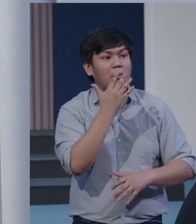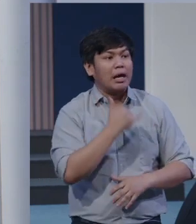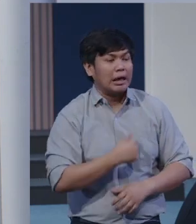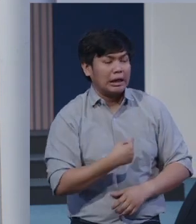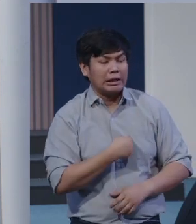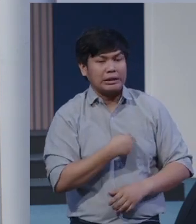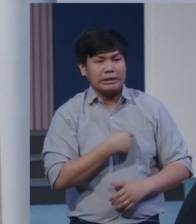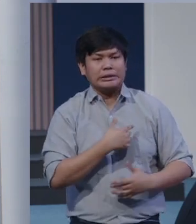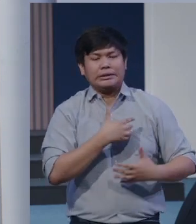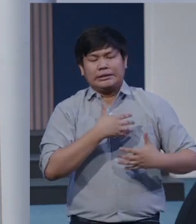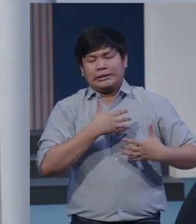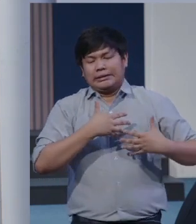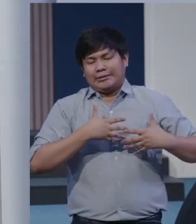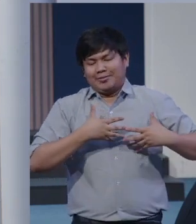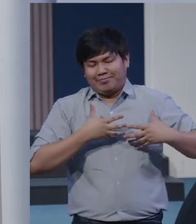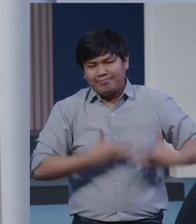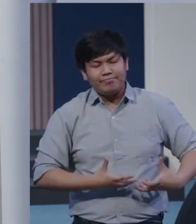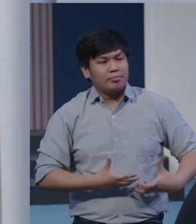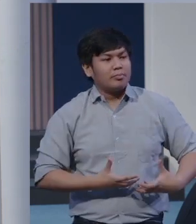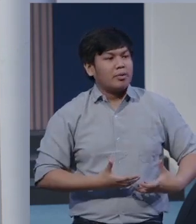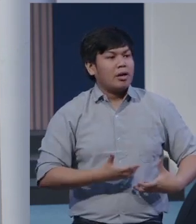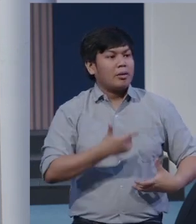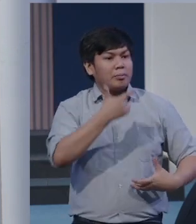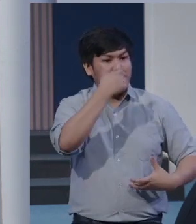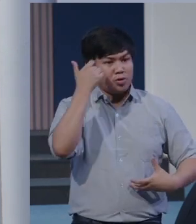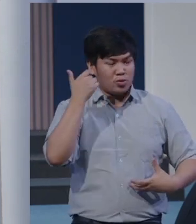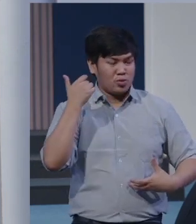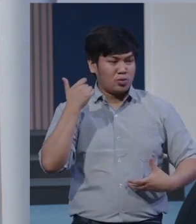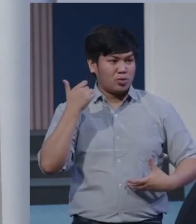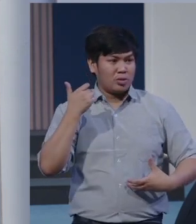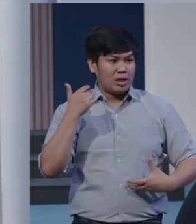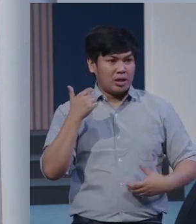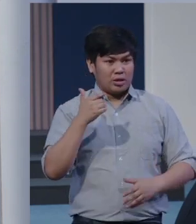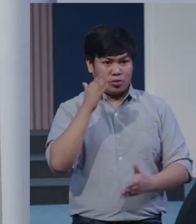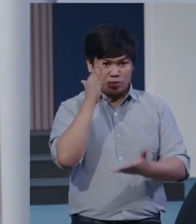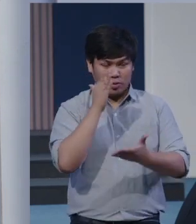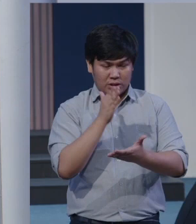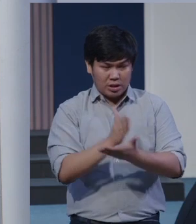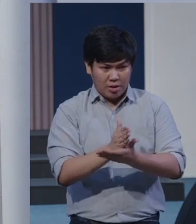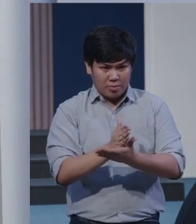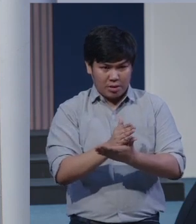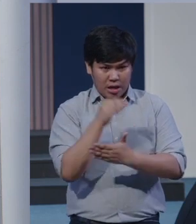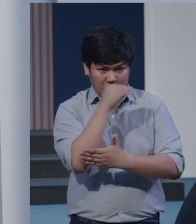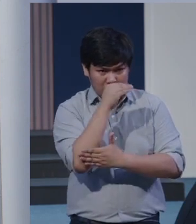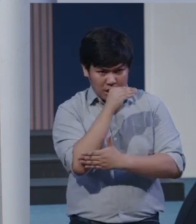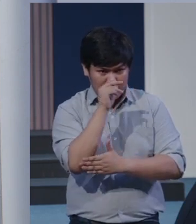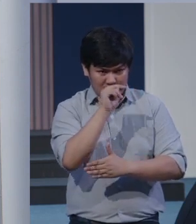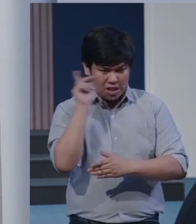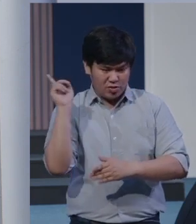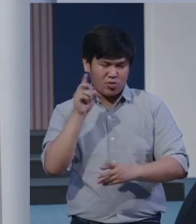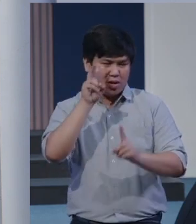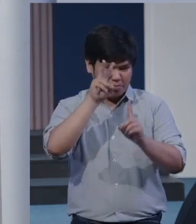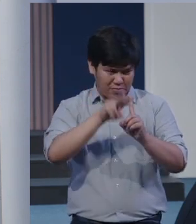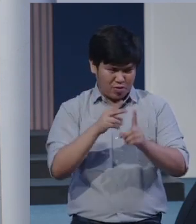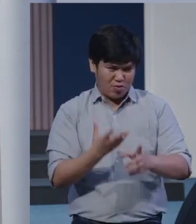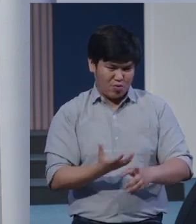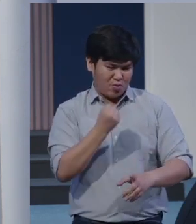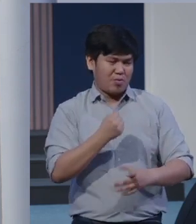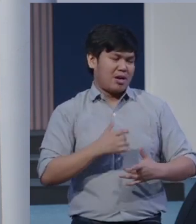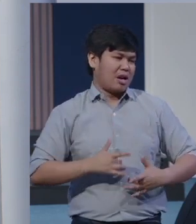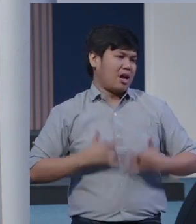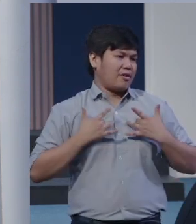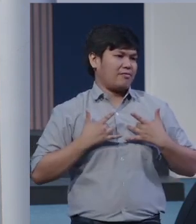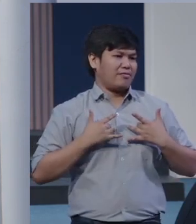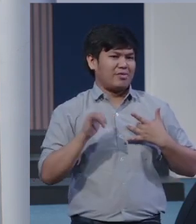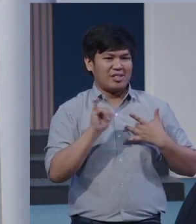kalooban sapagkat ang sinesermonan ko po ay ang sarili ko nawa